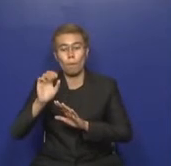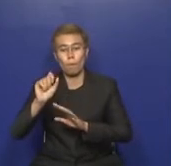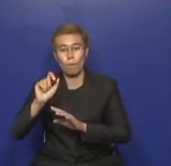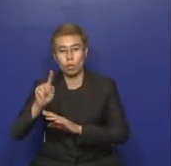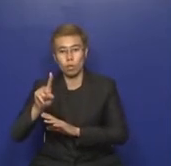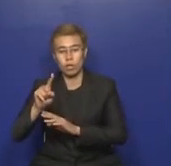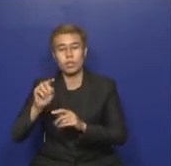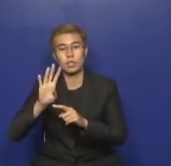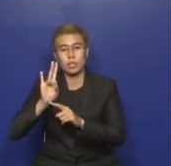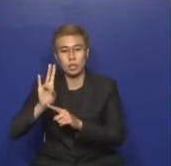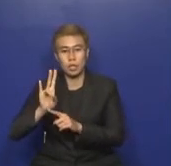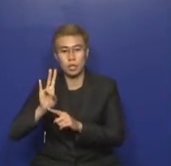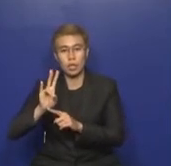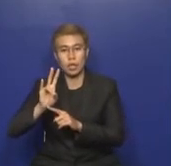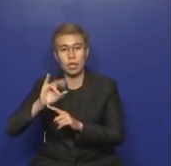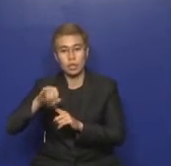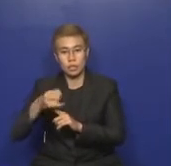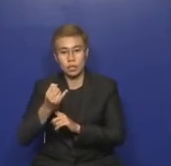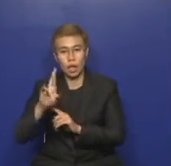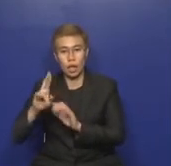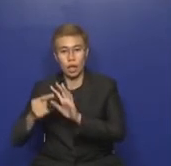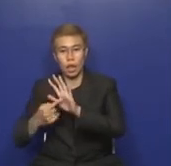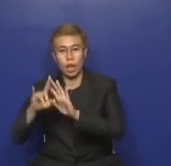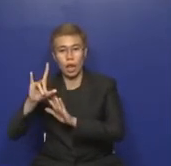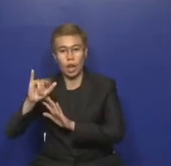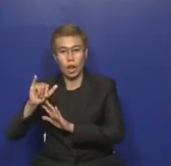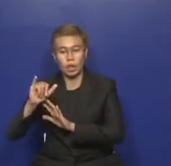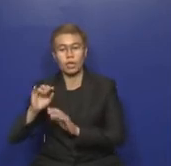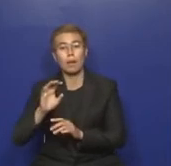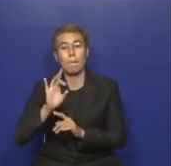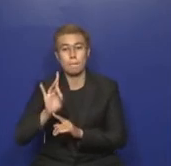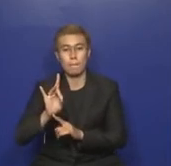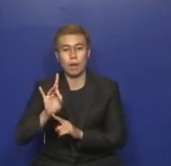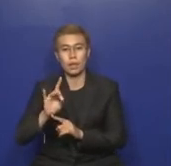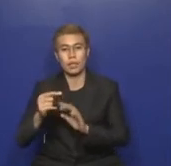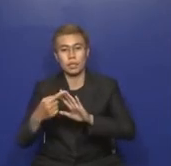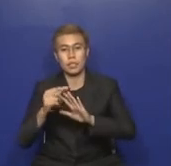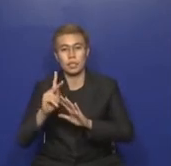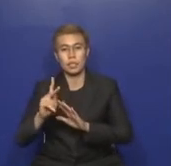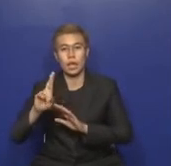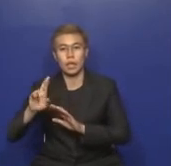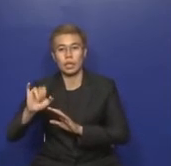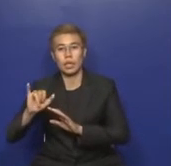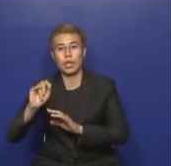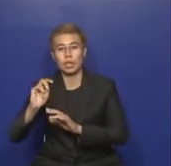7นายจรัญอิสระบัณฑิตกุล8นายเกรียงไกรปานสี